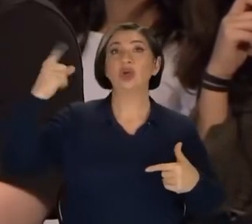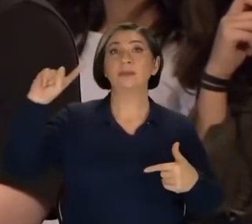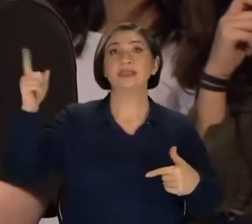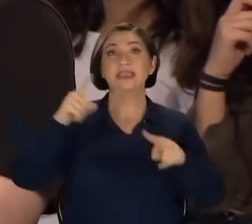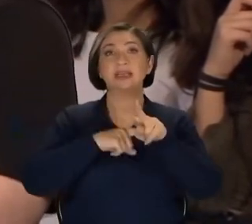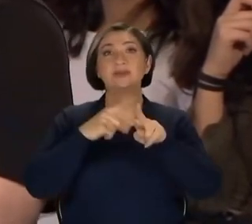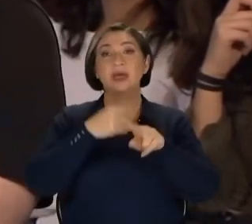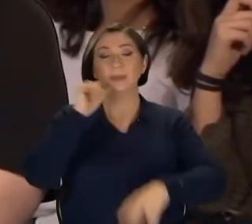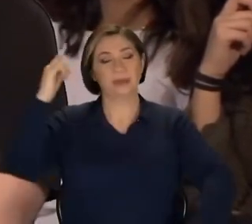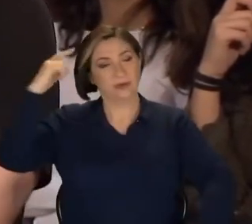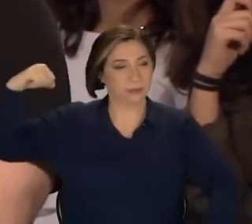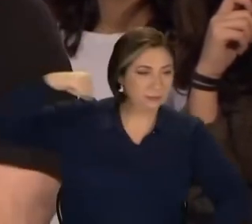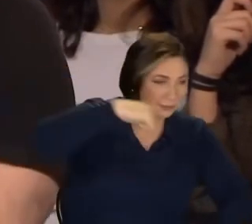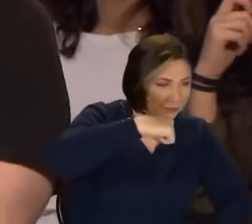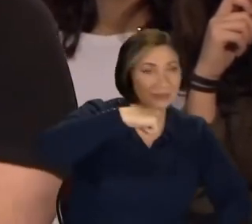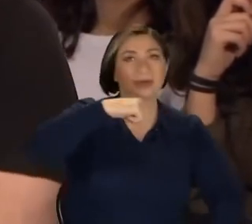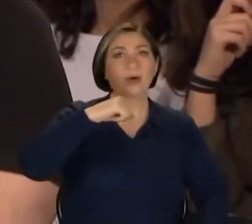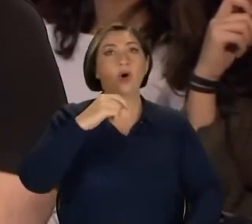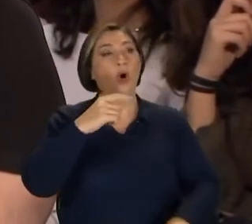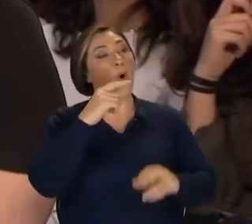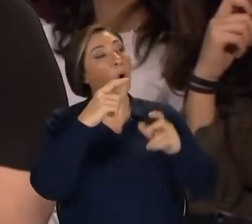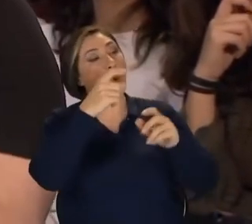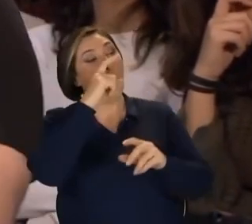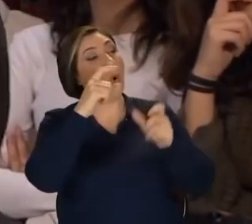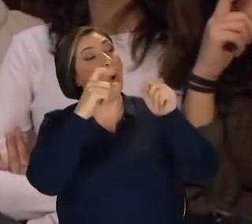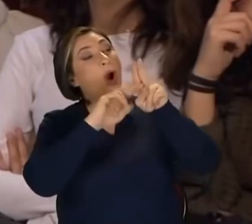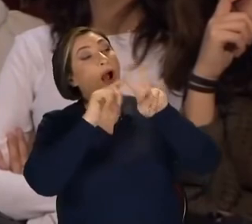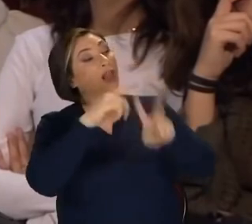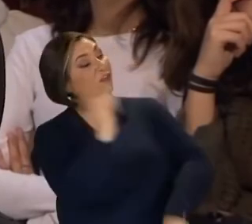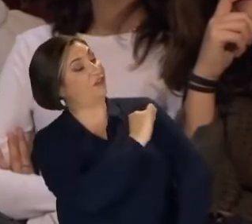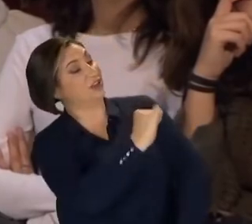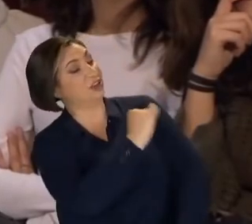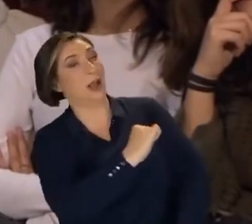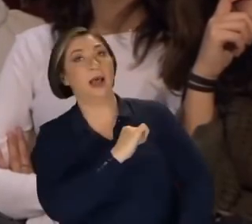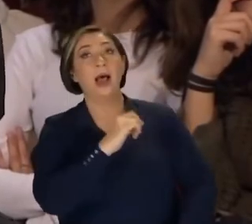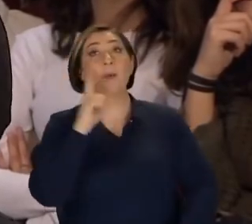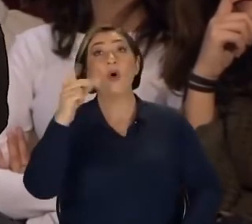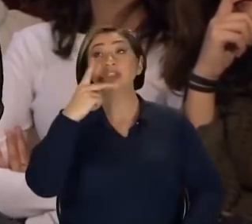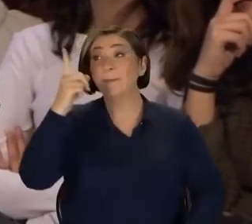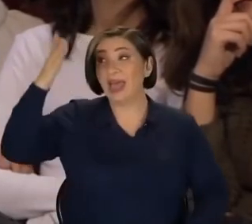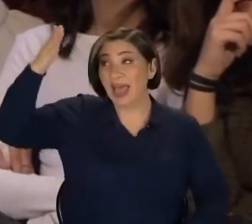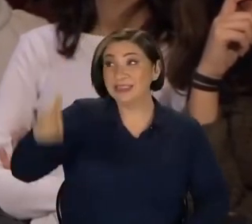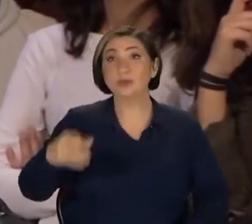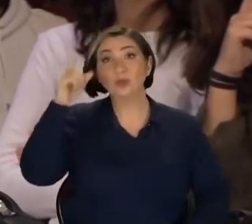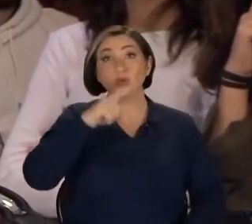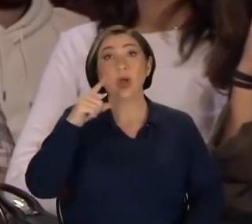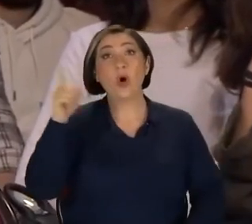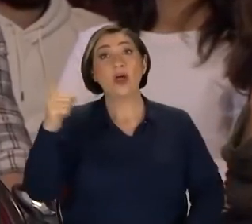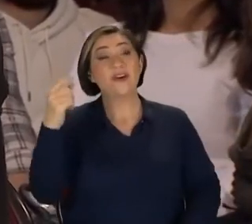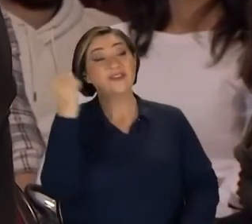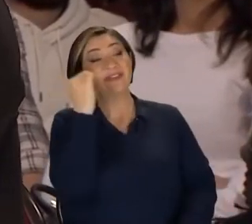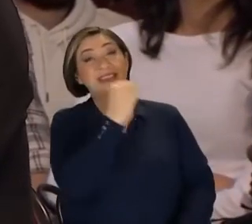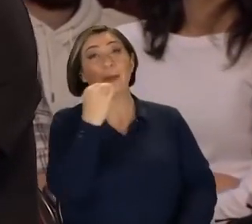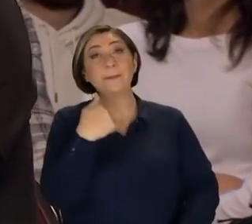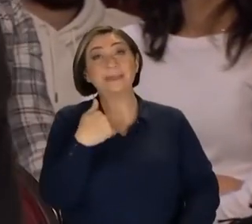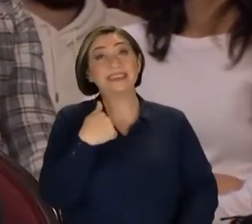yönetmenimiz Yavuz abi kafasını sokuyor ve diyelim ki Okan'ı fırçalıyor. Ama bir tek o cam açıldığı için ona fırça